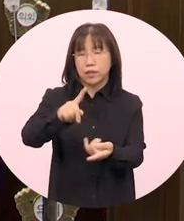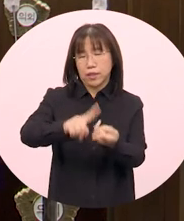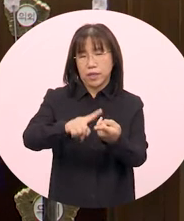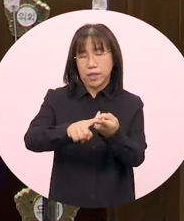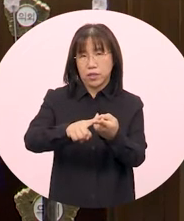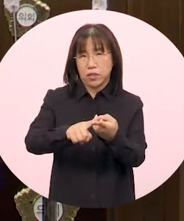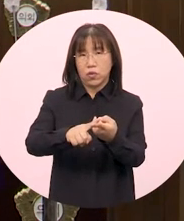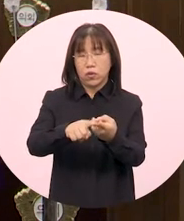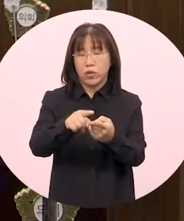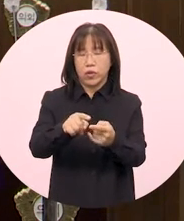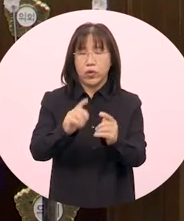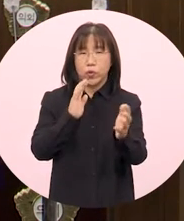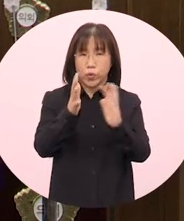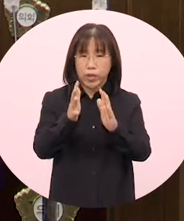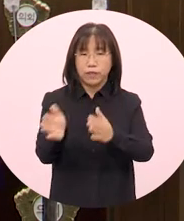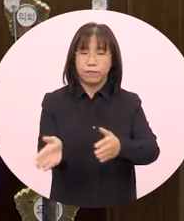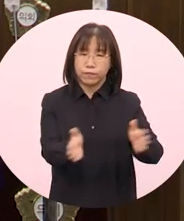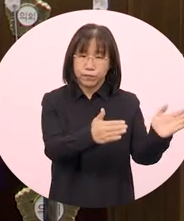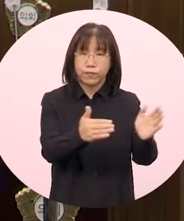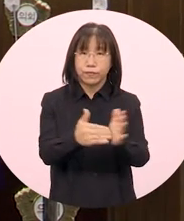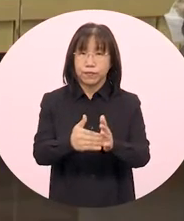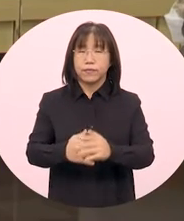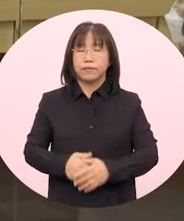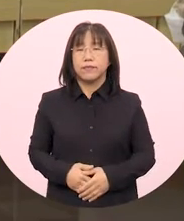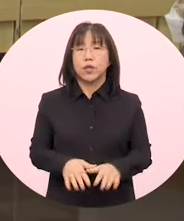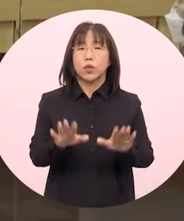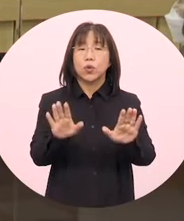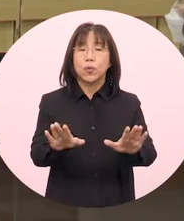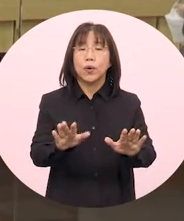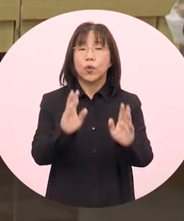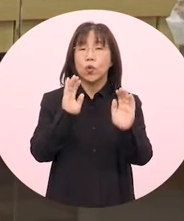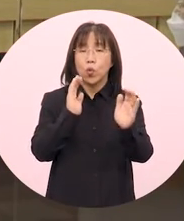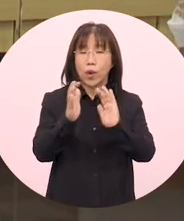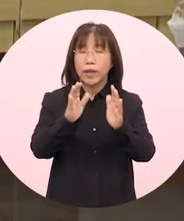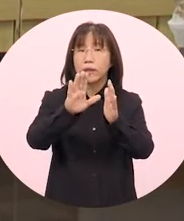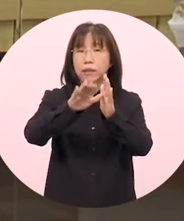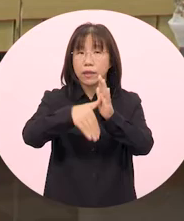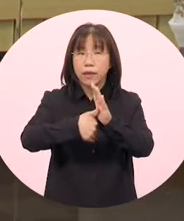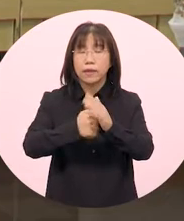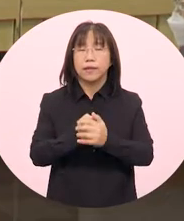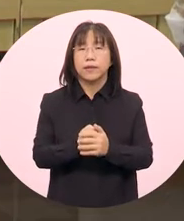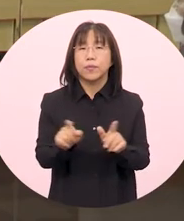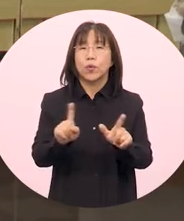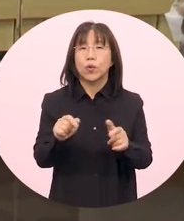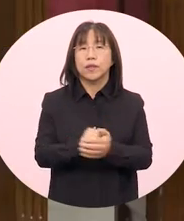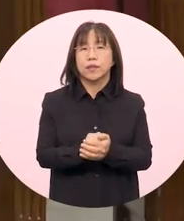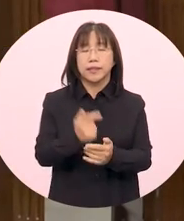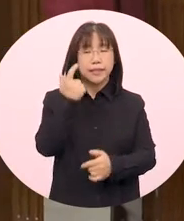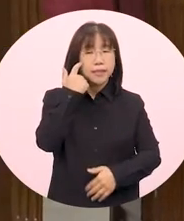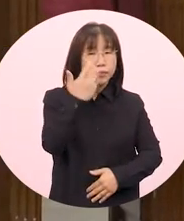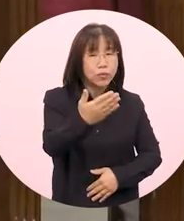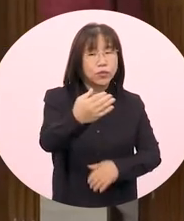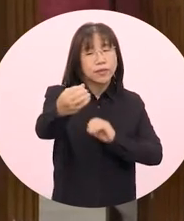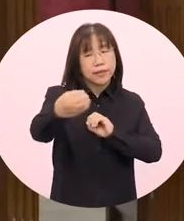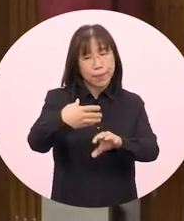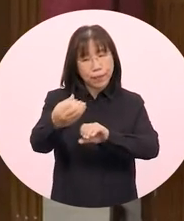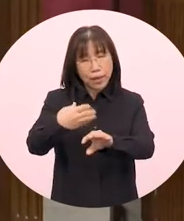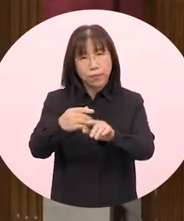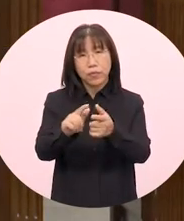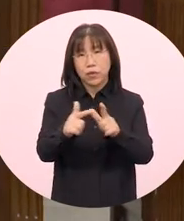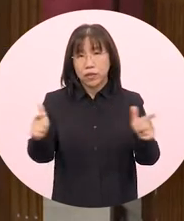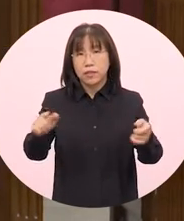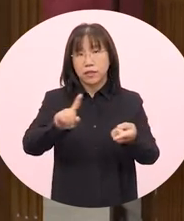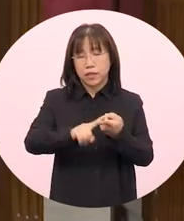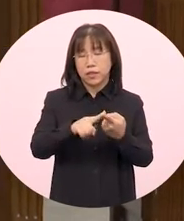설치조례 일부 개정 조례안이 처리됐습니다. 특히 이번 임시회 기간 중에는 집행부에 대한 구정질문과 답변이